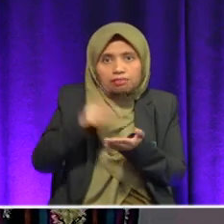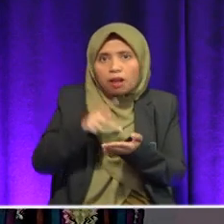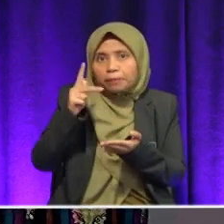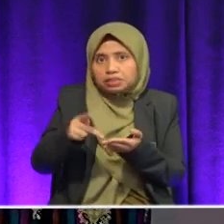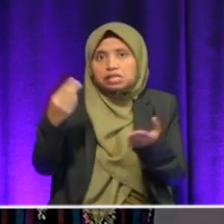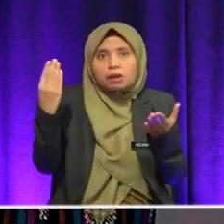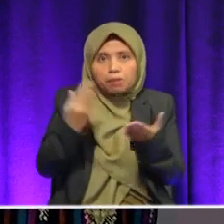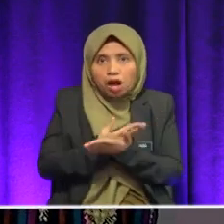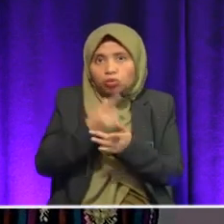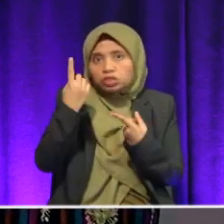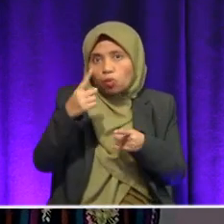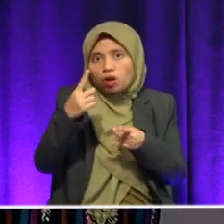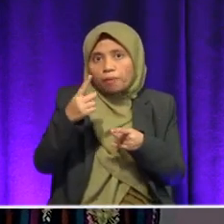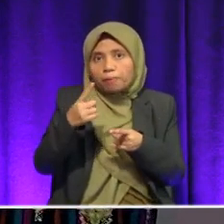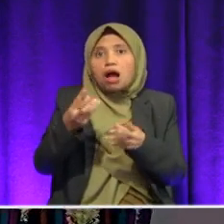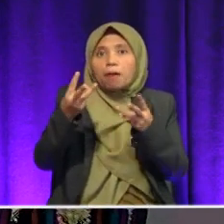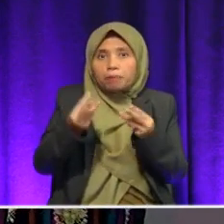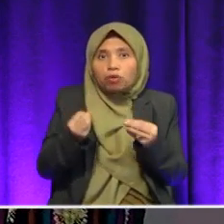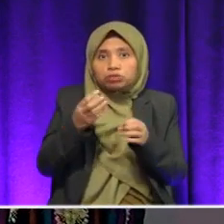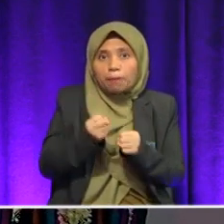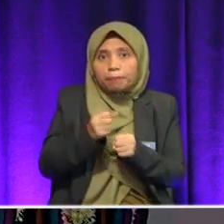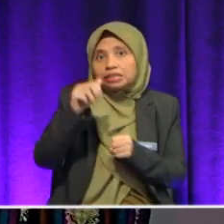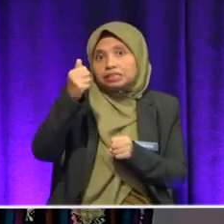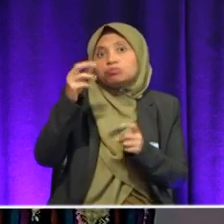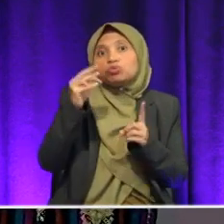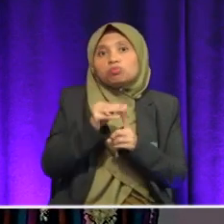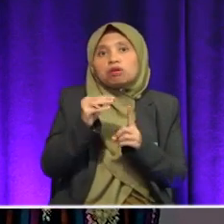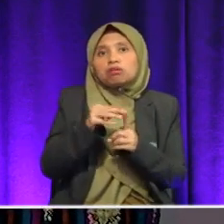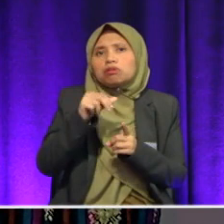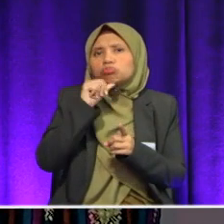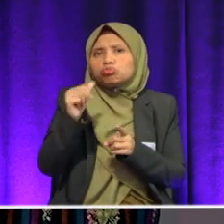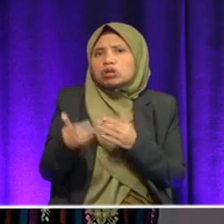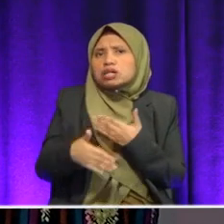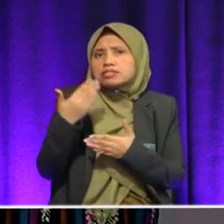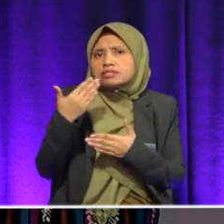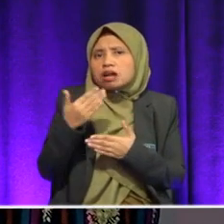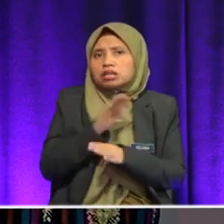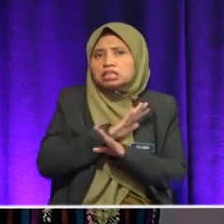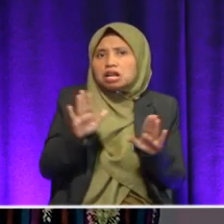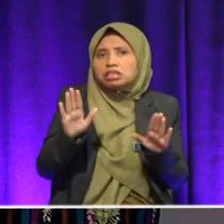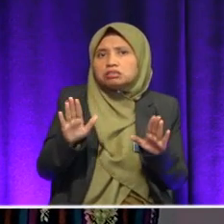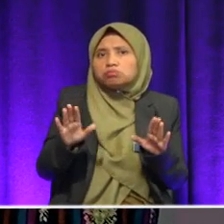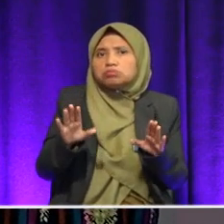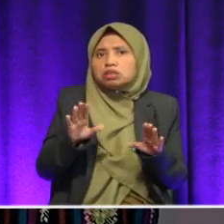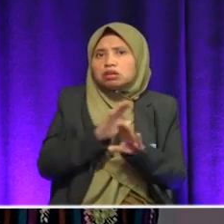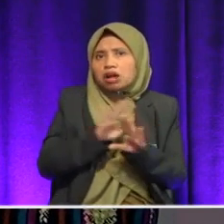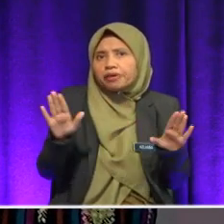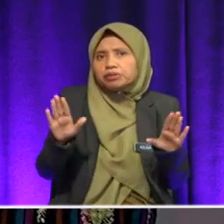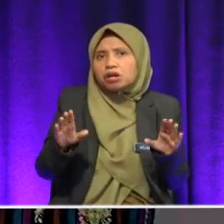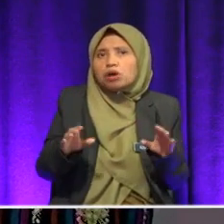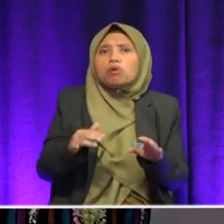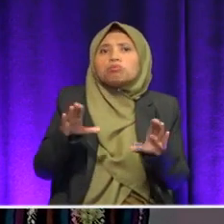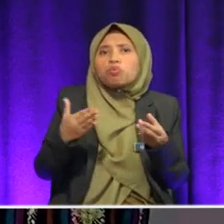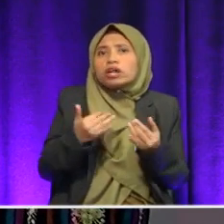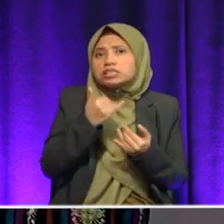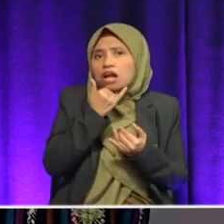jawab sebab nak Dapatkan 10 makan ini bukan mudah dan jangan buat salah